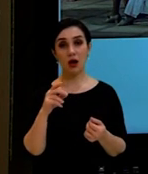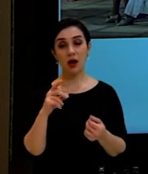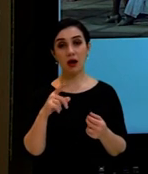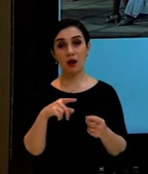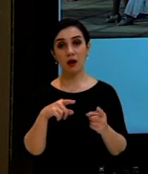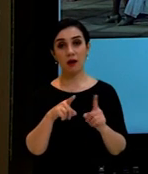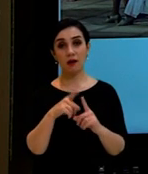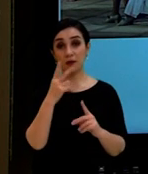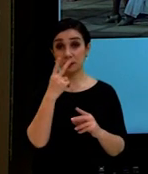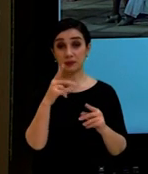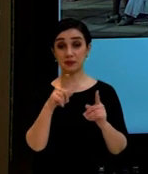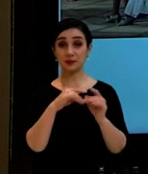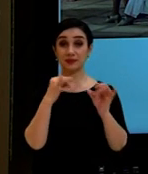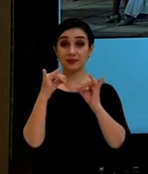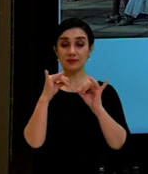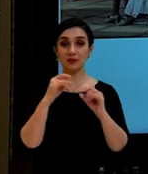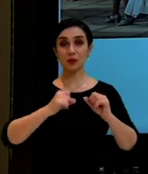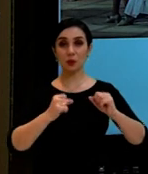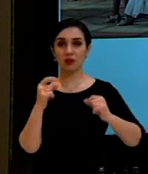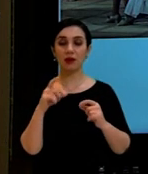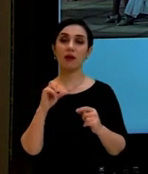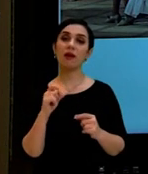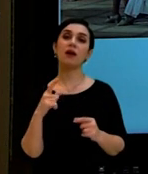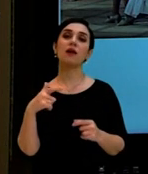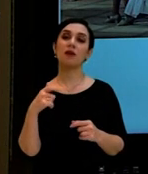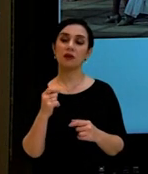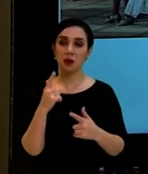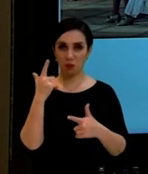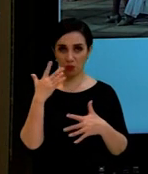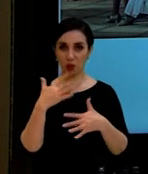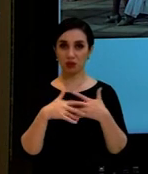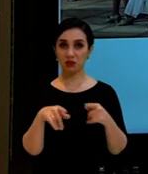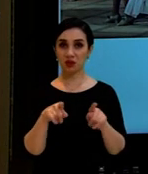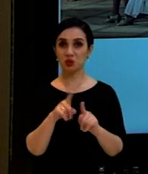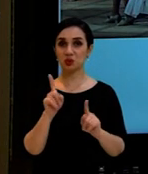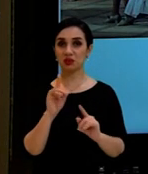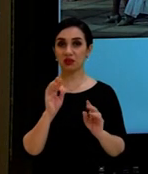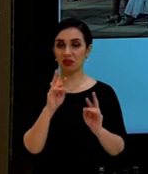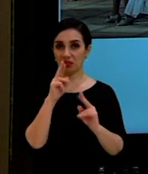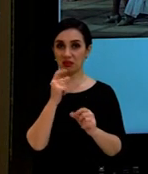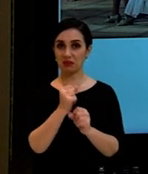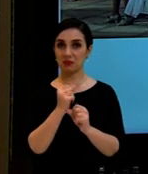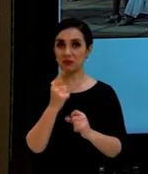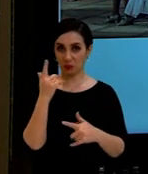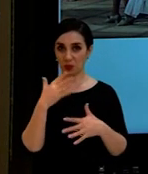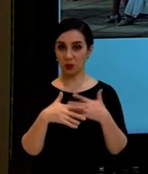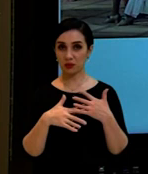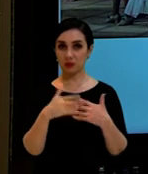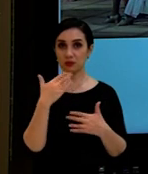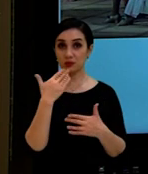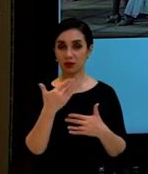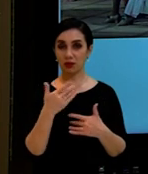клеон посмотрите-ка верю да ага поняли что натворили ковьель клиенту